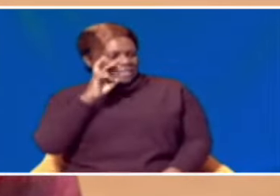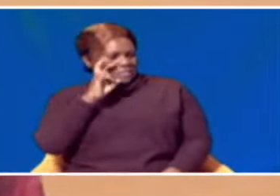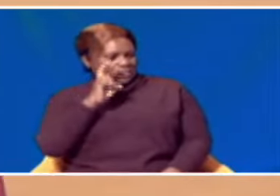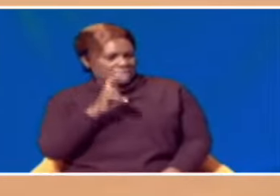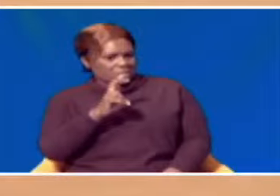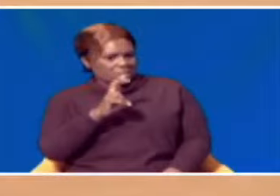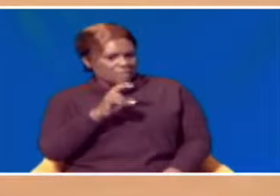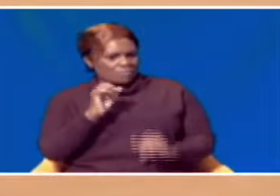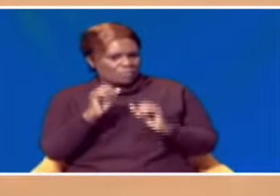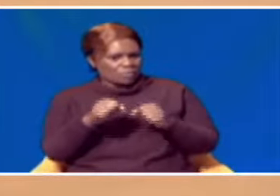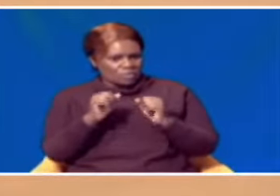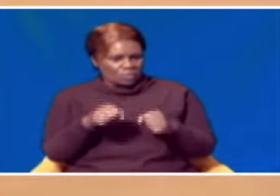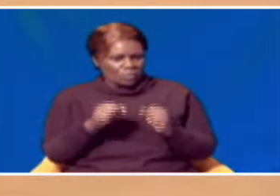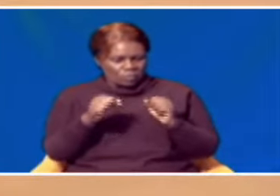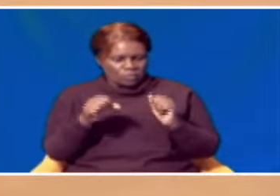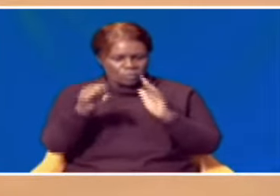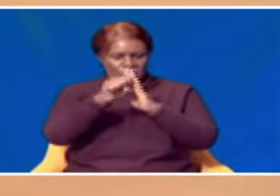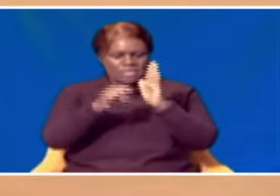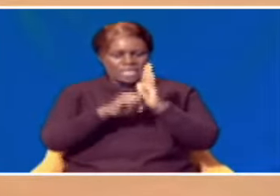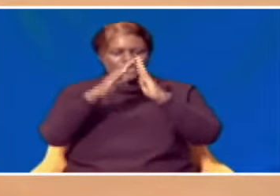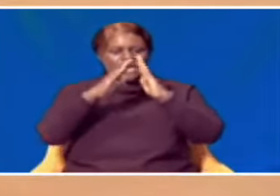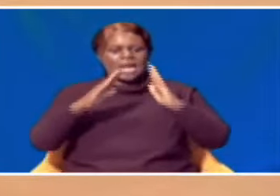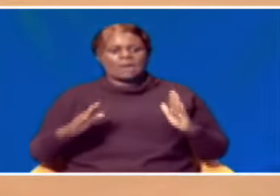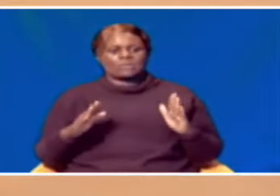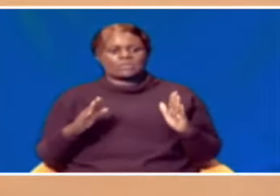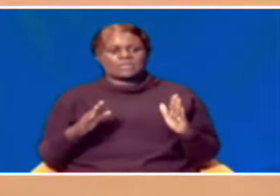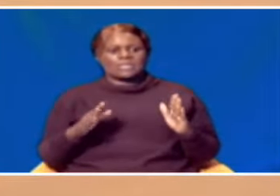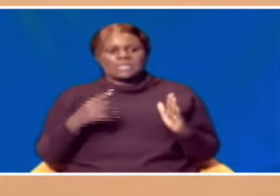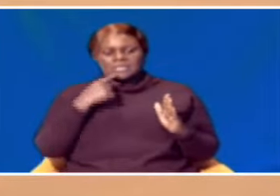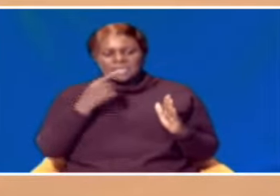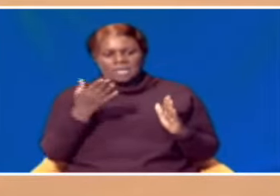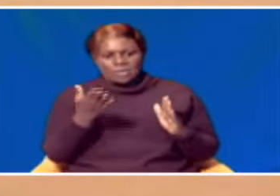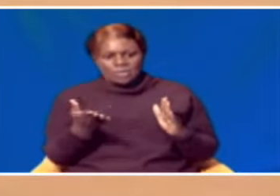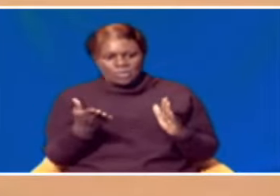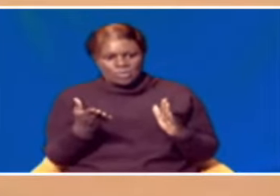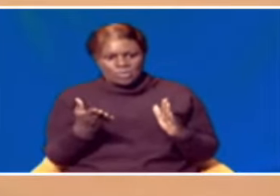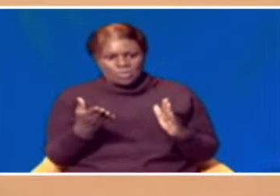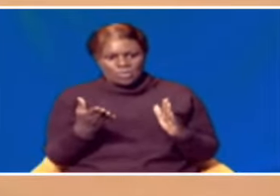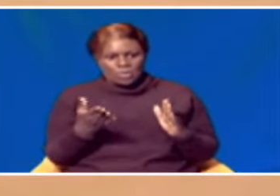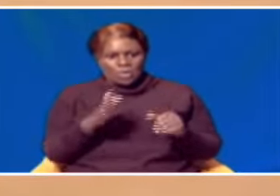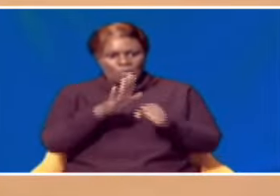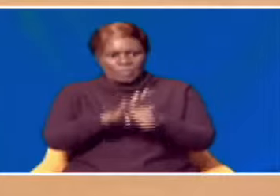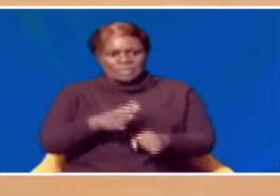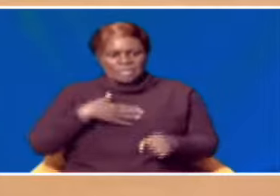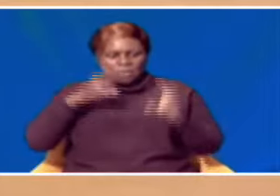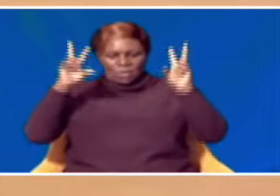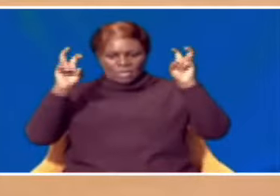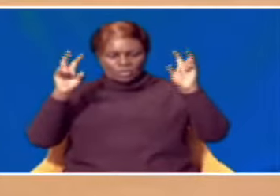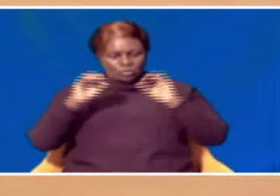kwa sababu wanaweza picha yake ni azenda state house, ama kule wengine akaambua huyu hata yuko kule anakanyagia mambo yetu.